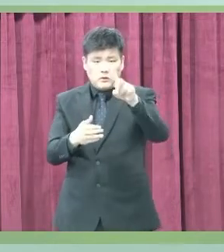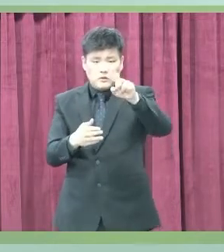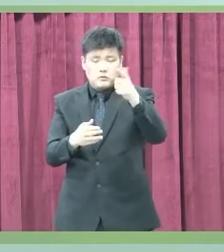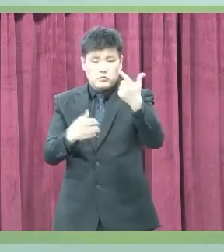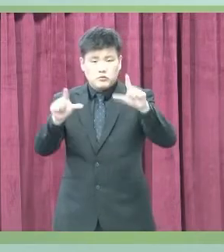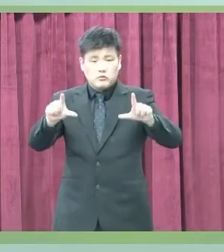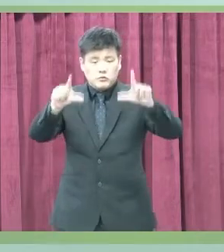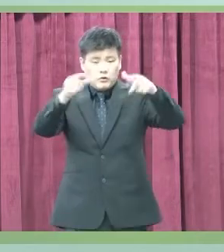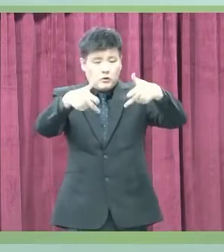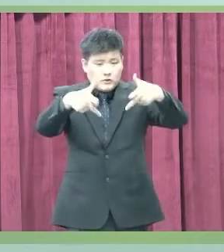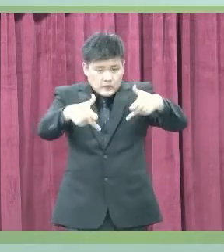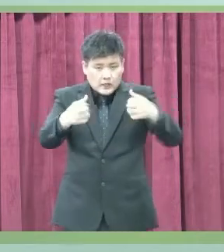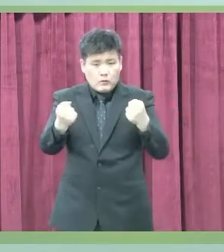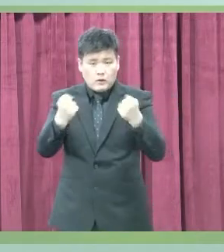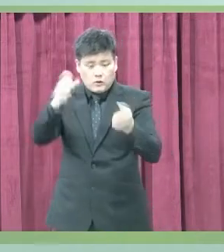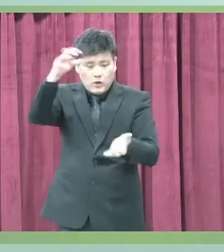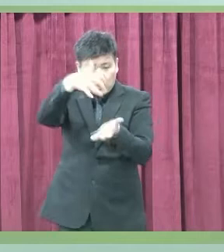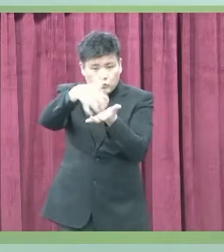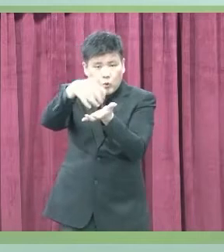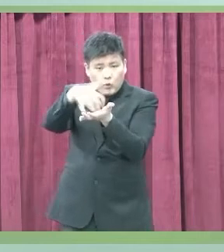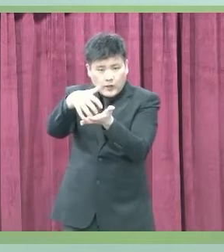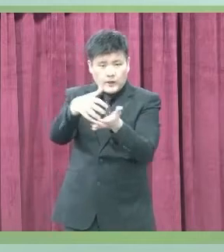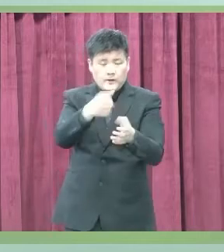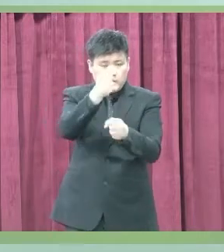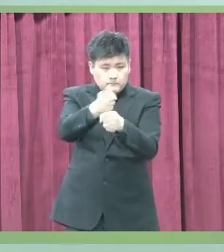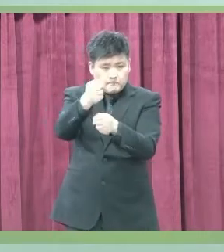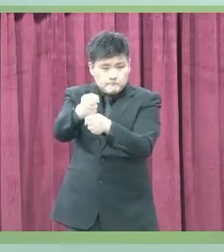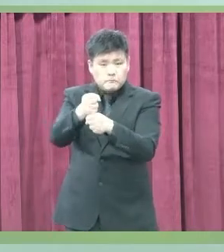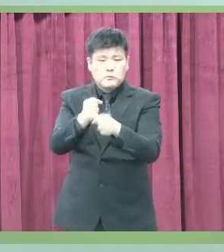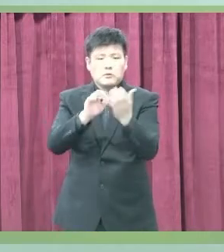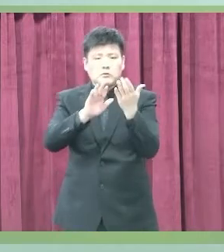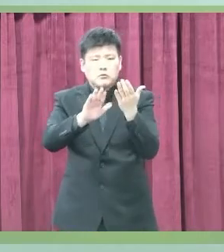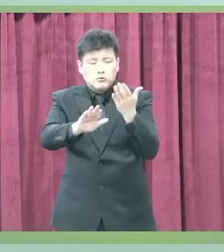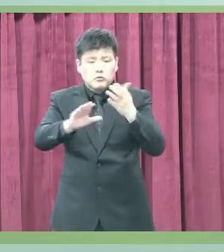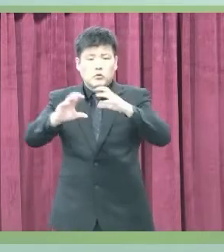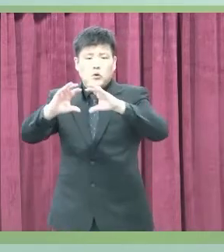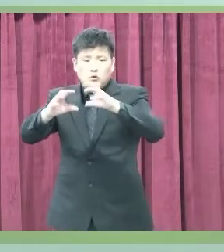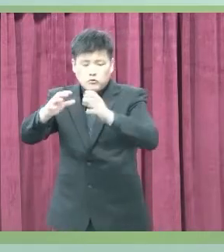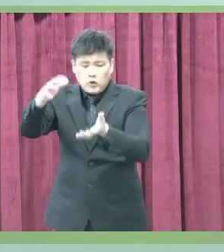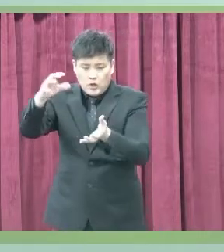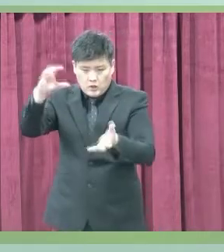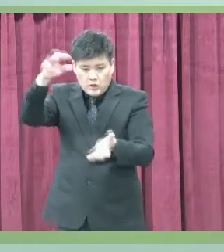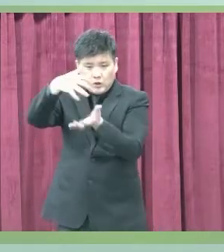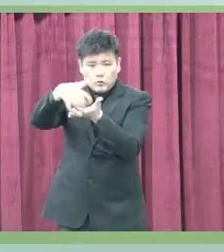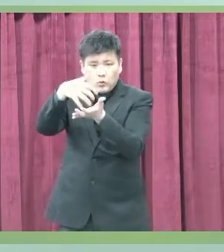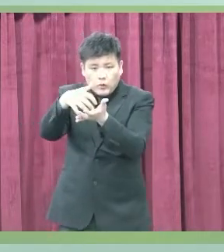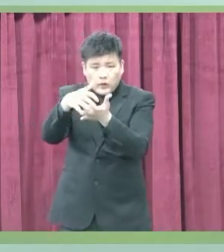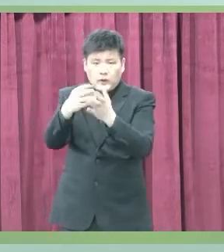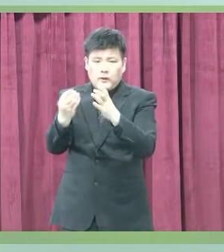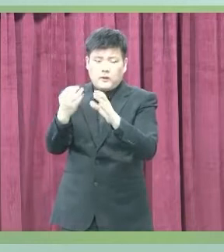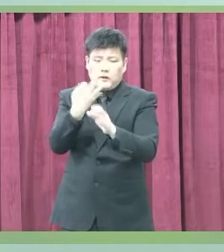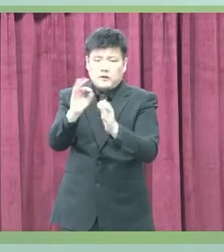2016년도부터는 장애와 건강 통계를 발간을 해왔습니다. 그 이후부터 국가 승인 통계를 준비를 해왔고, 그래서